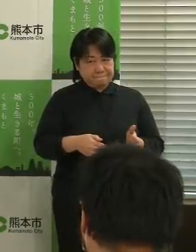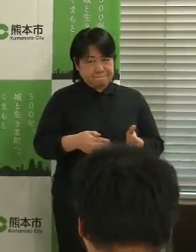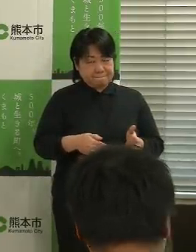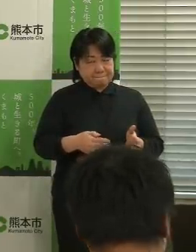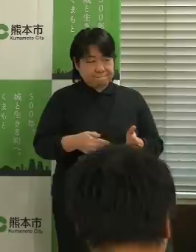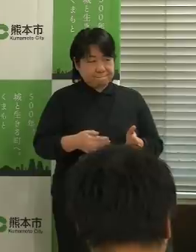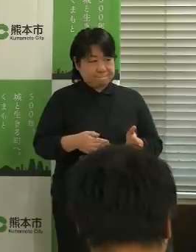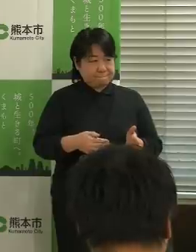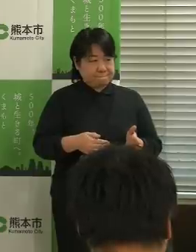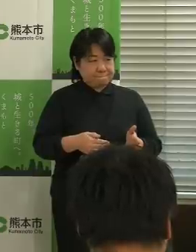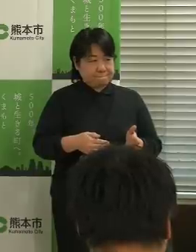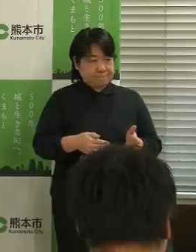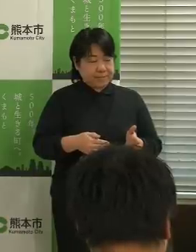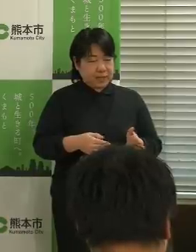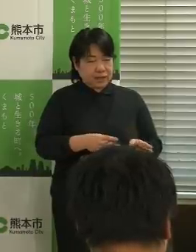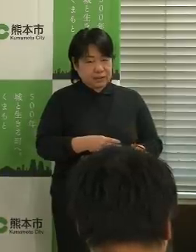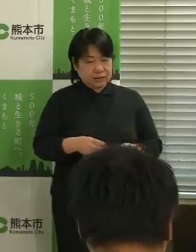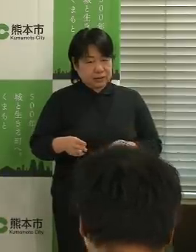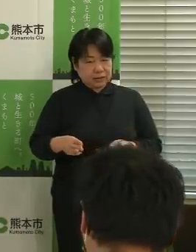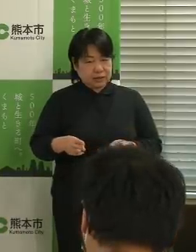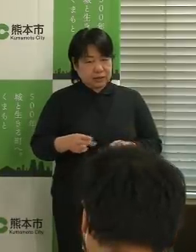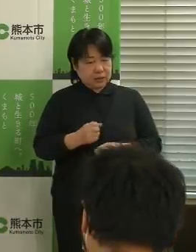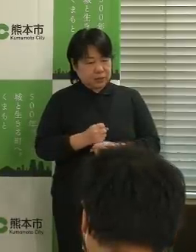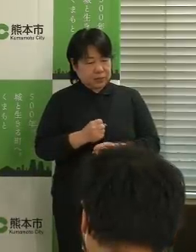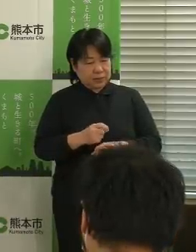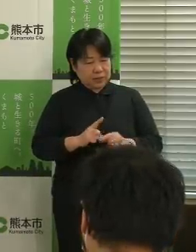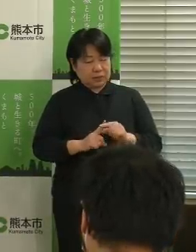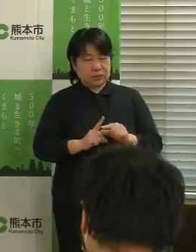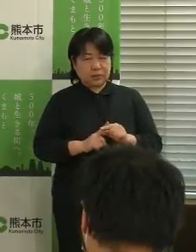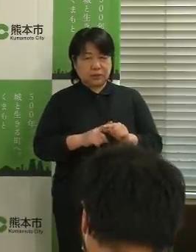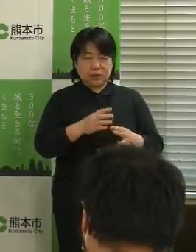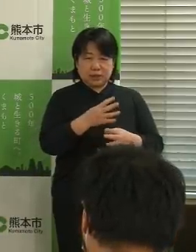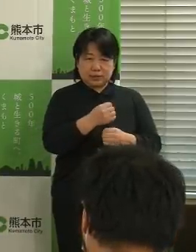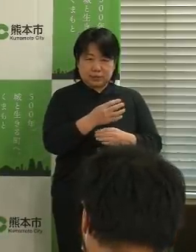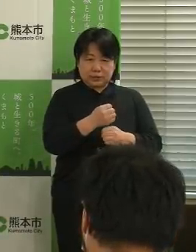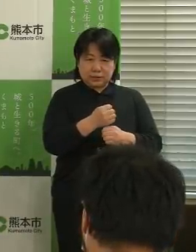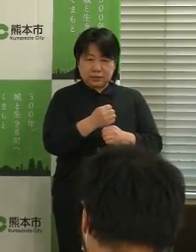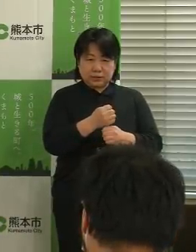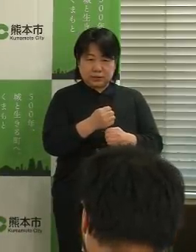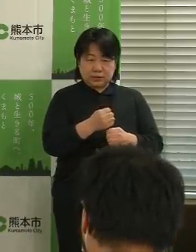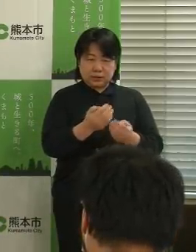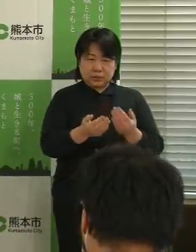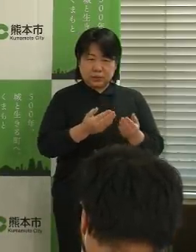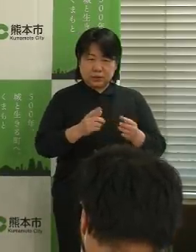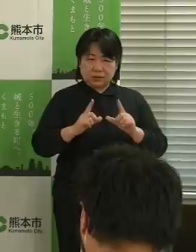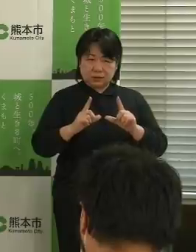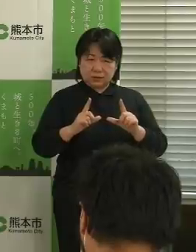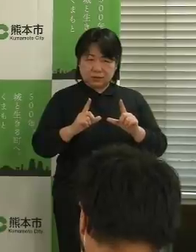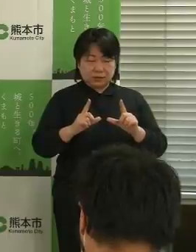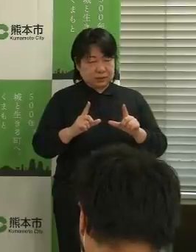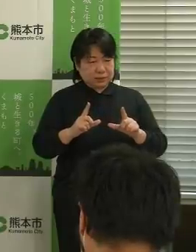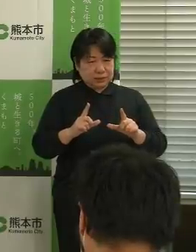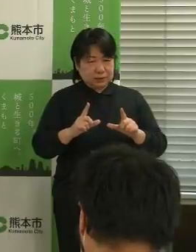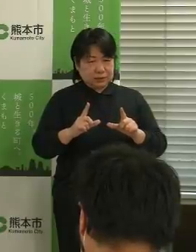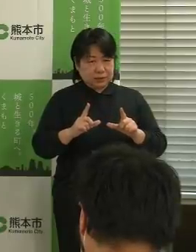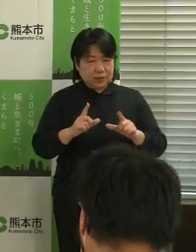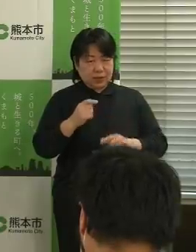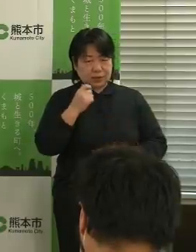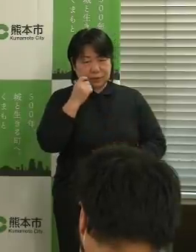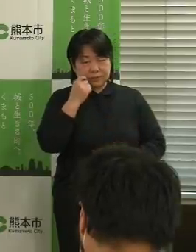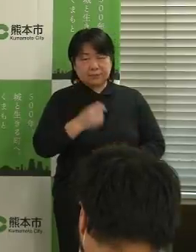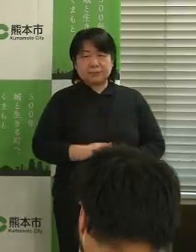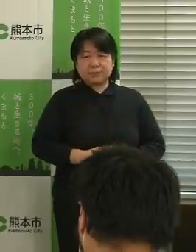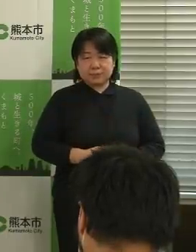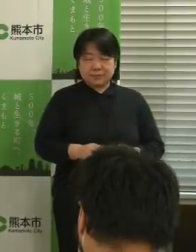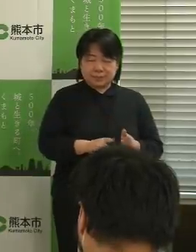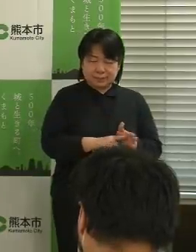で、今制度設計中なので、いつ頃というのはちょっと申し上げられませんけれども、できるだけ早い時期にというふうに